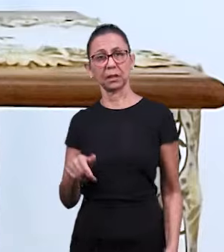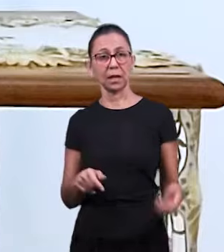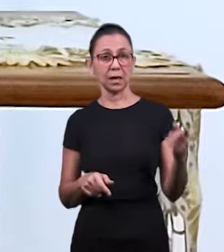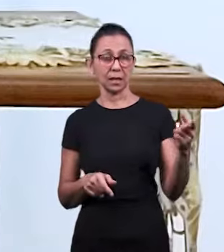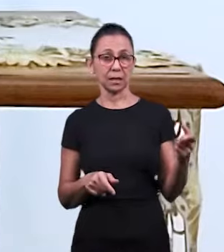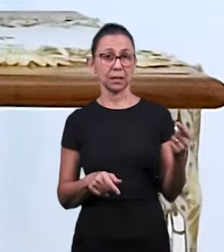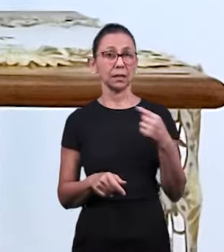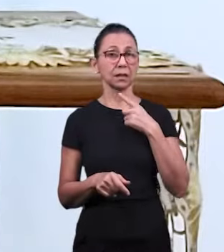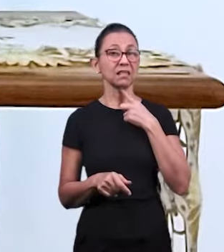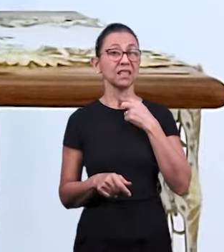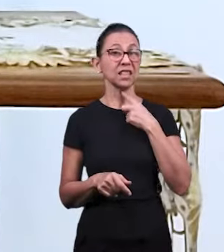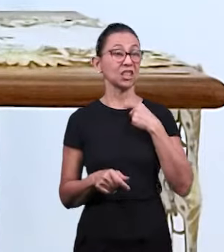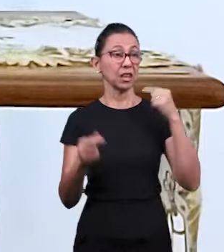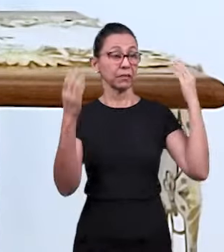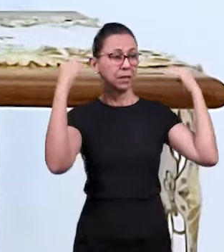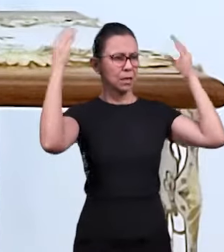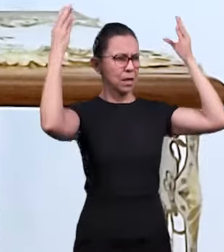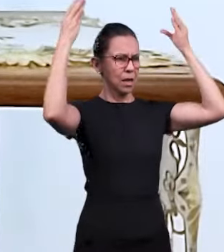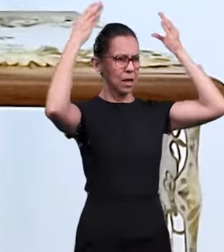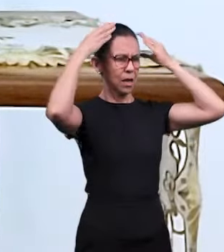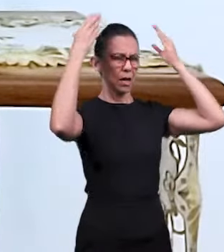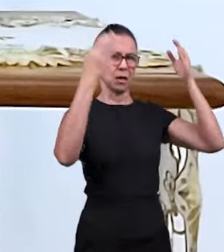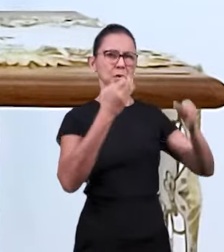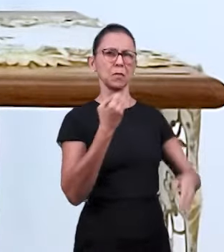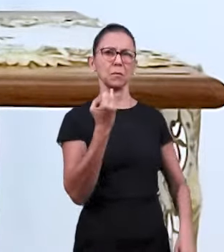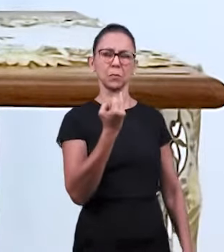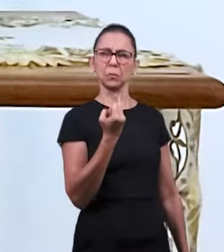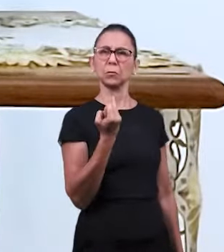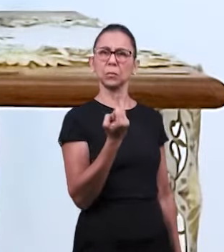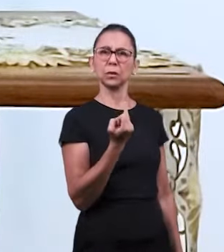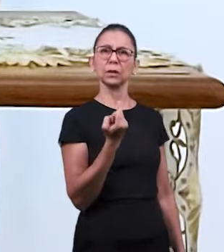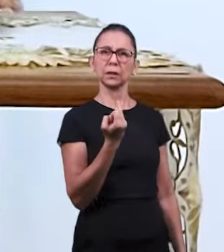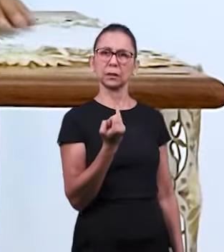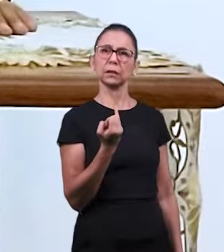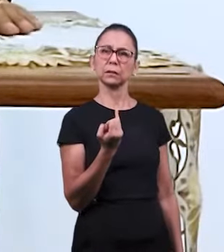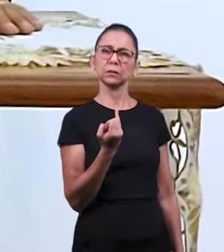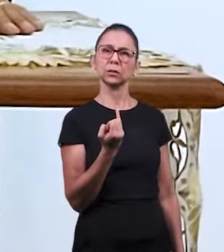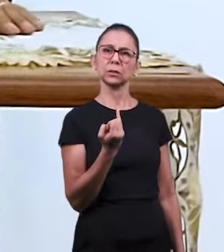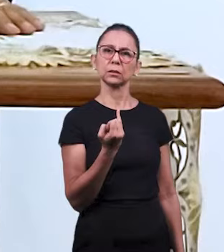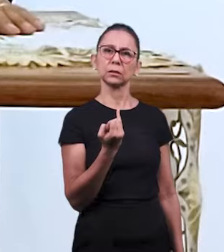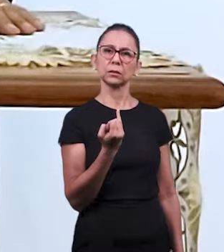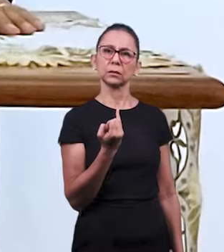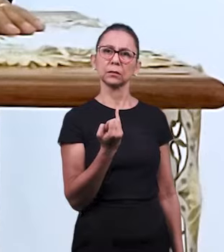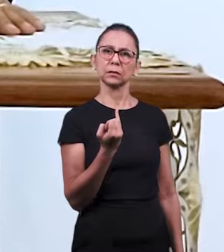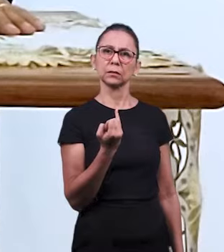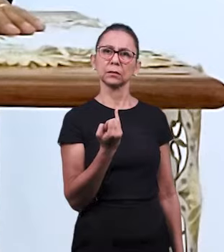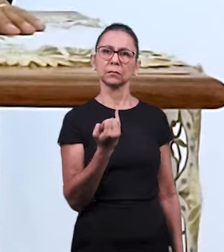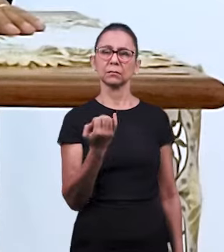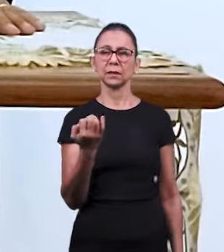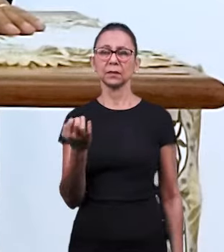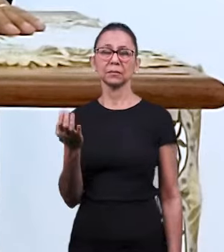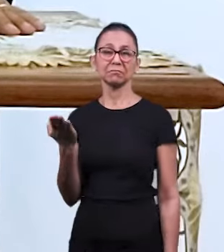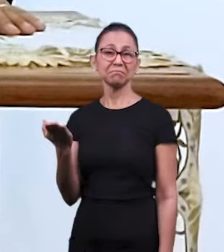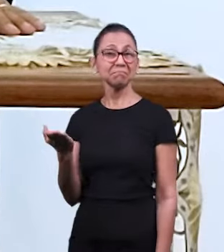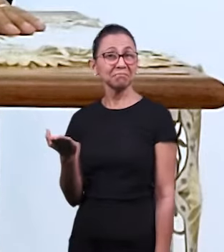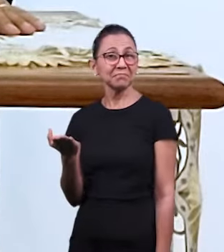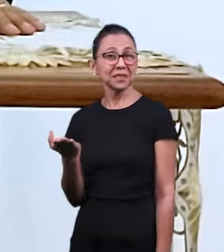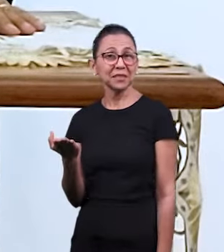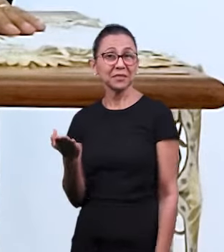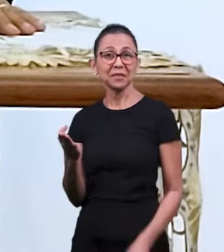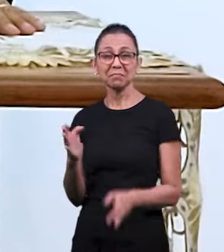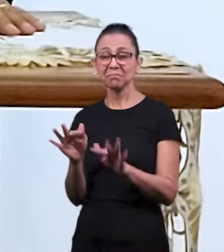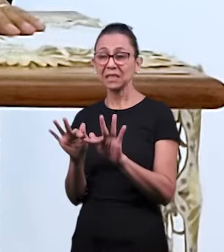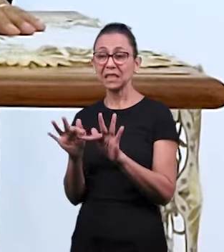царем, чтобы он был всегда центром всех признаний человеческих,